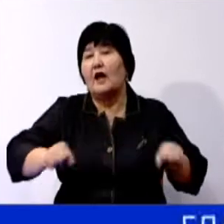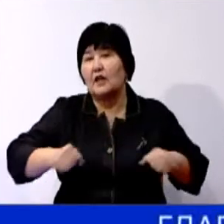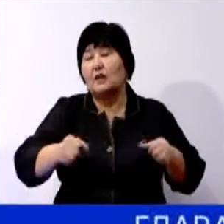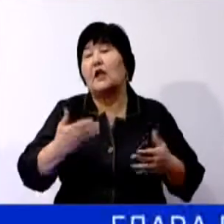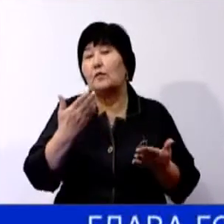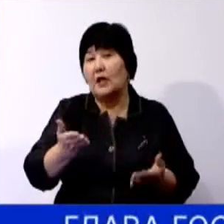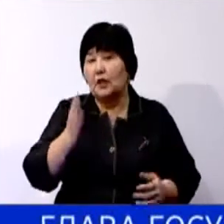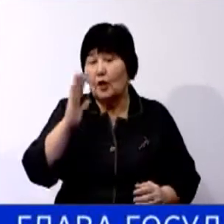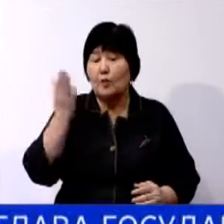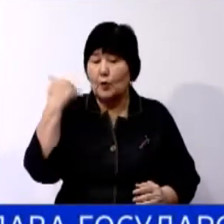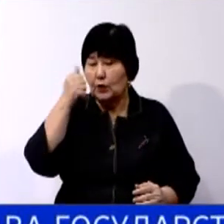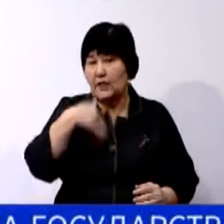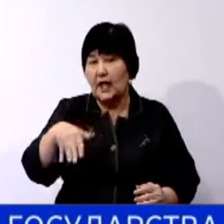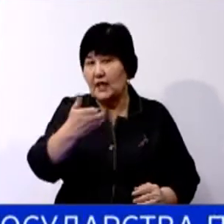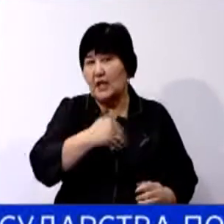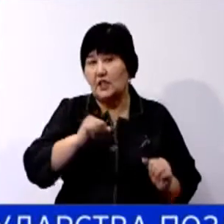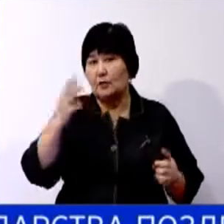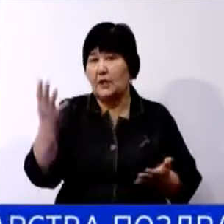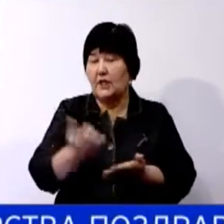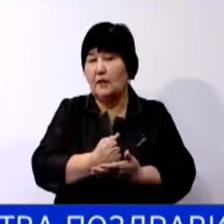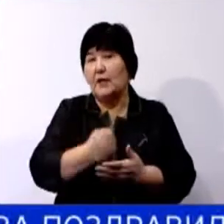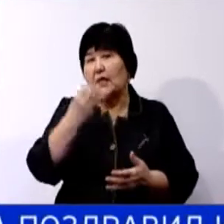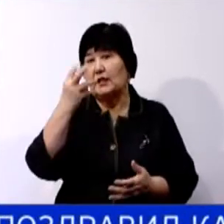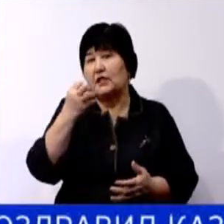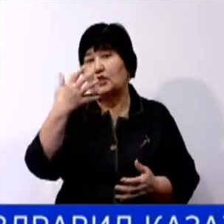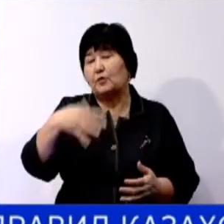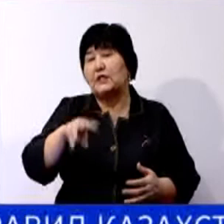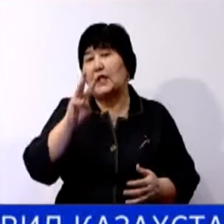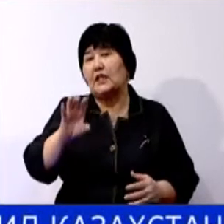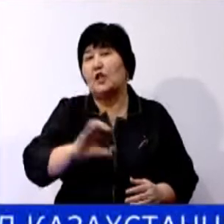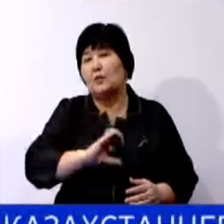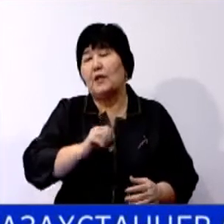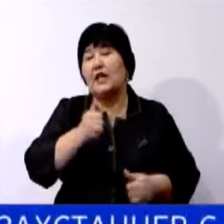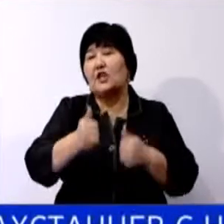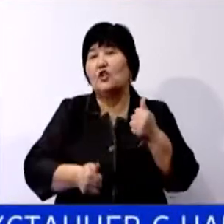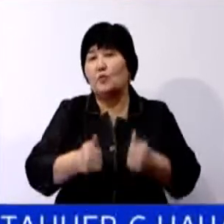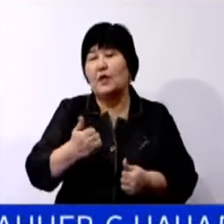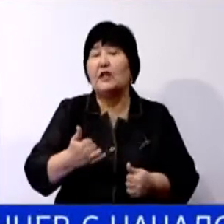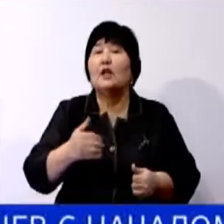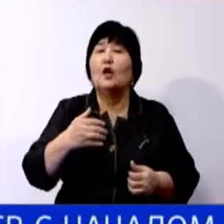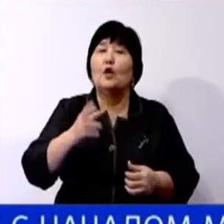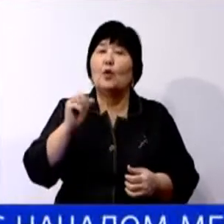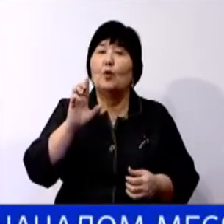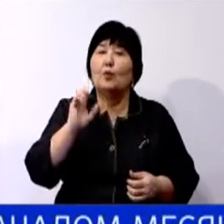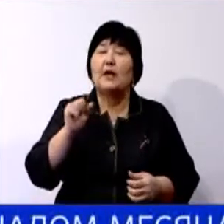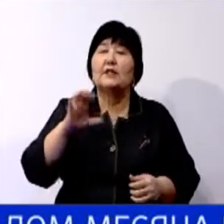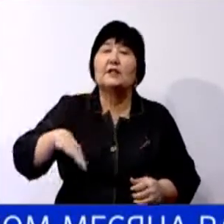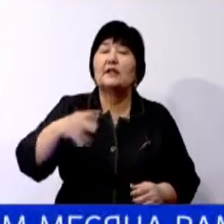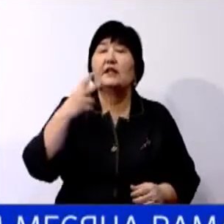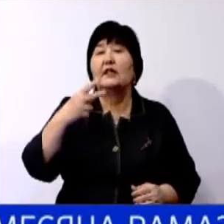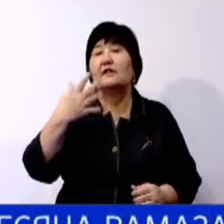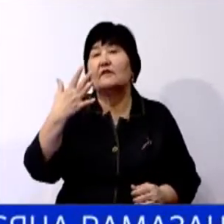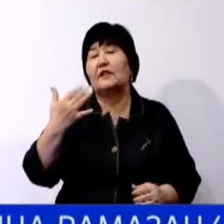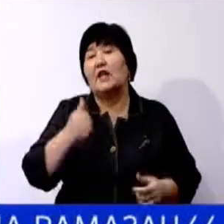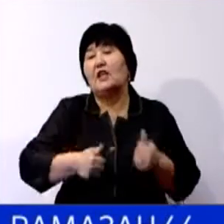в прошлом году наши спортсмены завоевали 353 медали на чемпионатах и кубках страны и 25